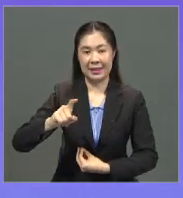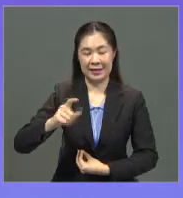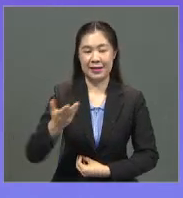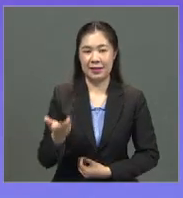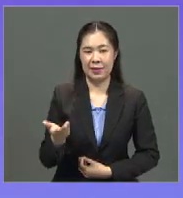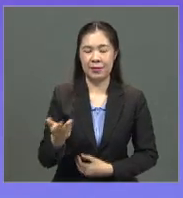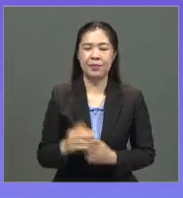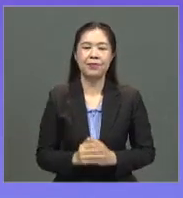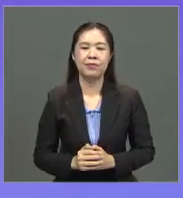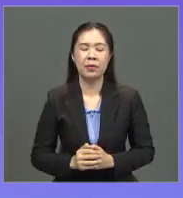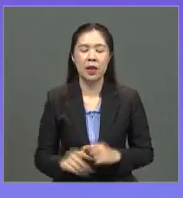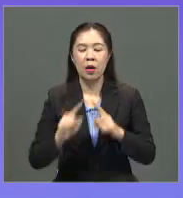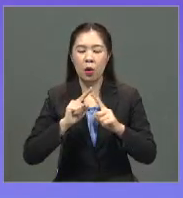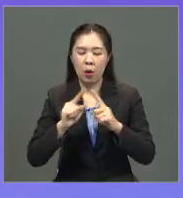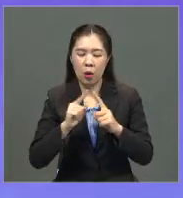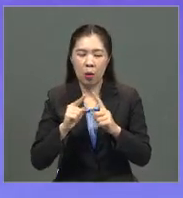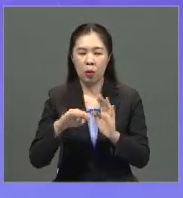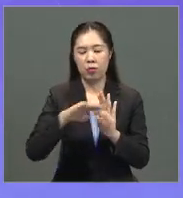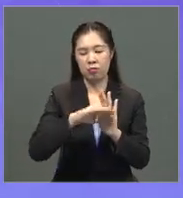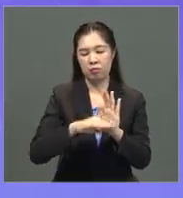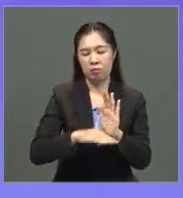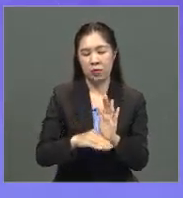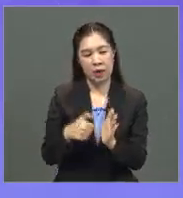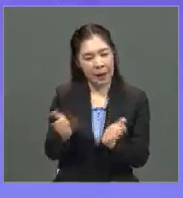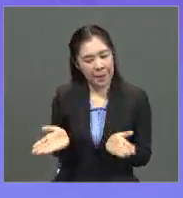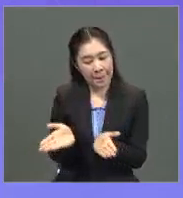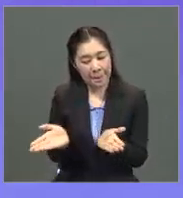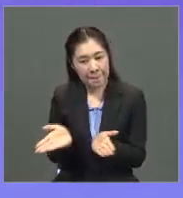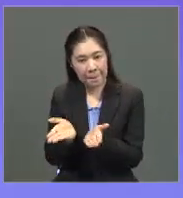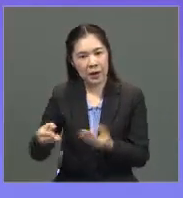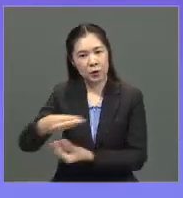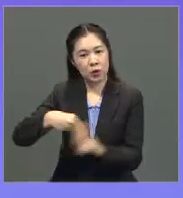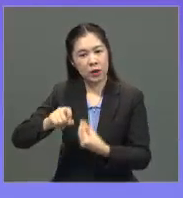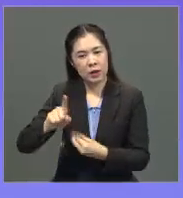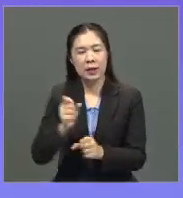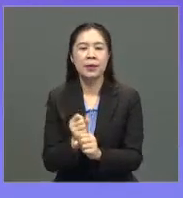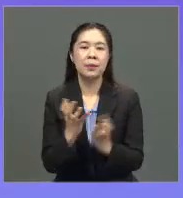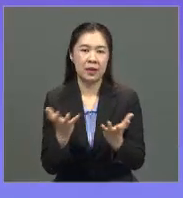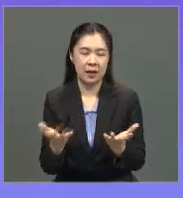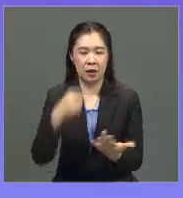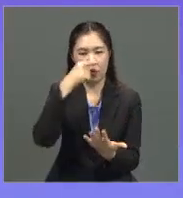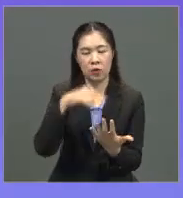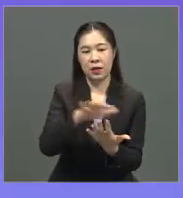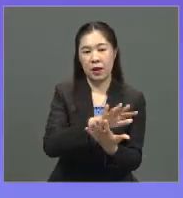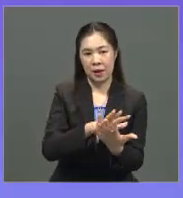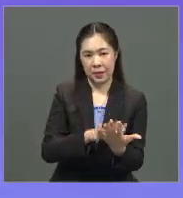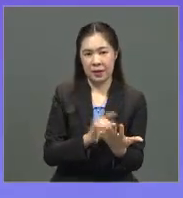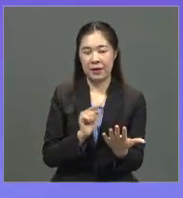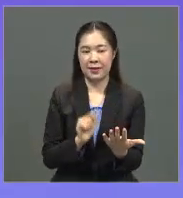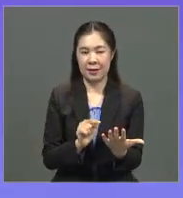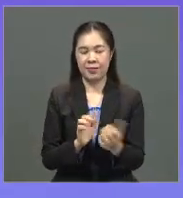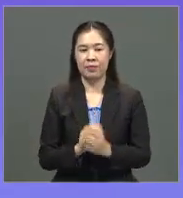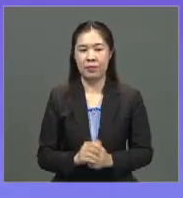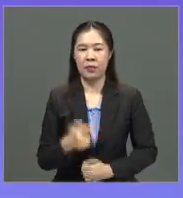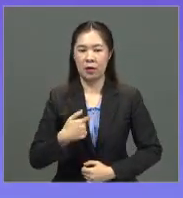เนี่ยนะครับก็ยังพึ่งคุยกันว่าจะเดินหน้ามาตรการเศรษฐกิจยังไงเพื่อขับเคลื่อนดังนั้นไม่ว่าจะสถานการณ์ในประเทศไทยจะนิ่งนอนใจขนาดไหน